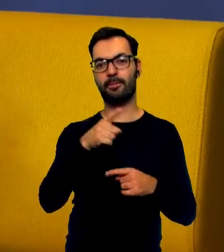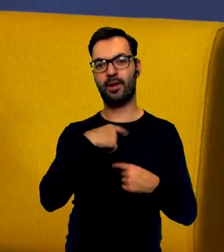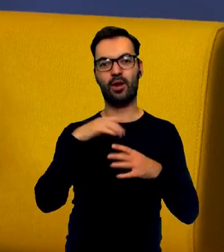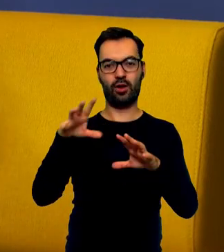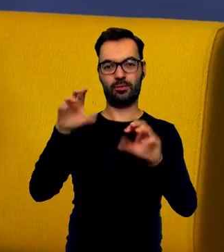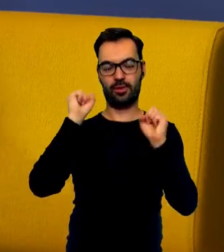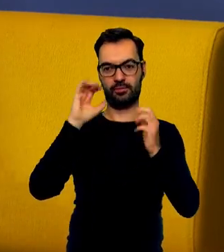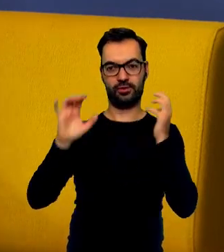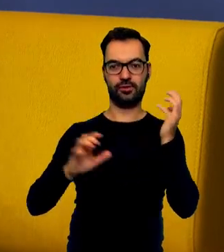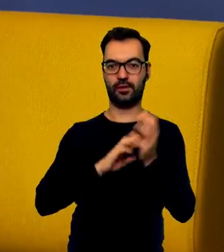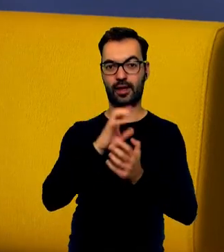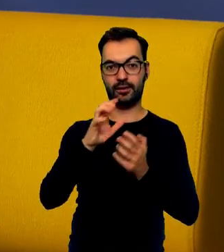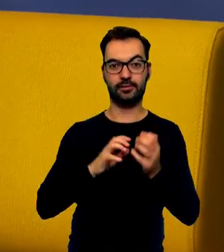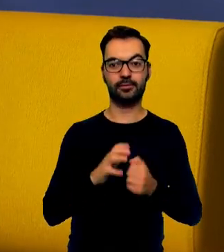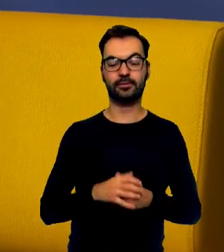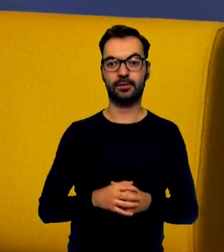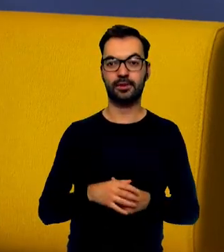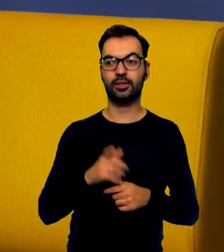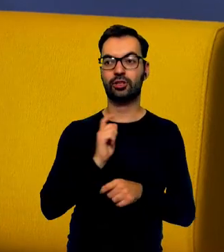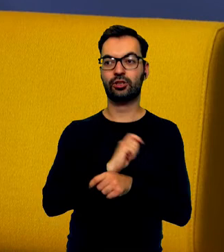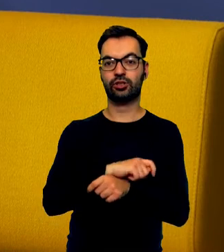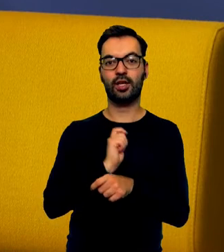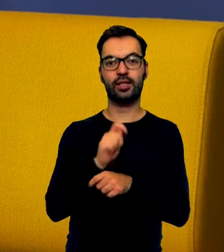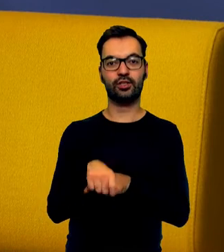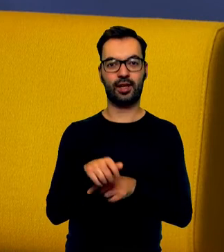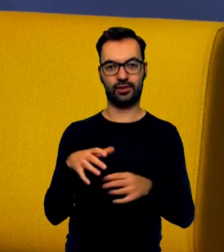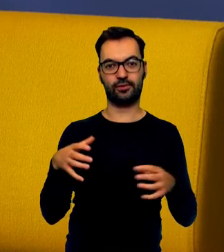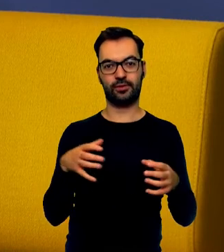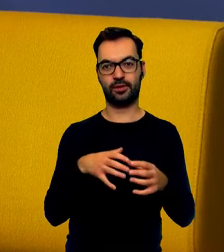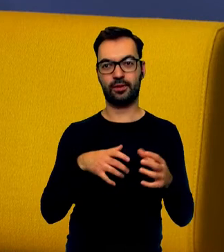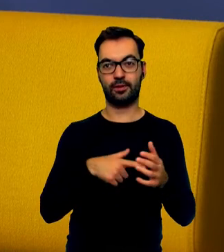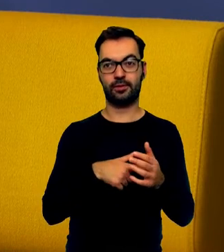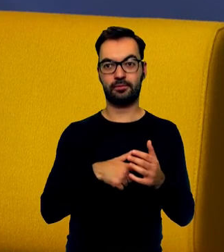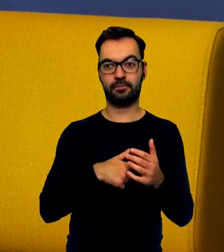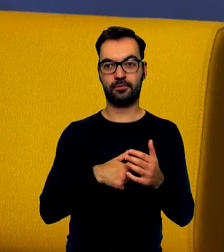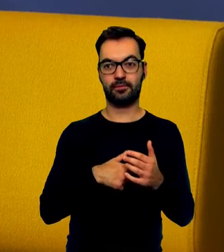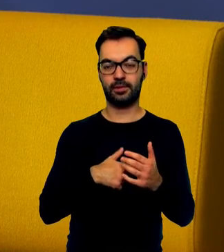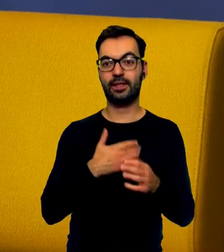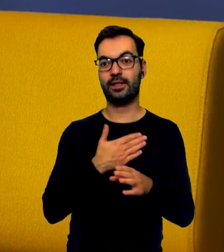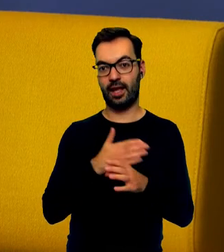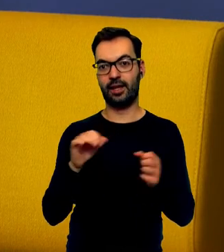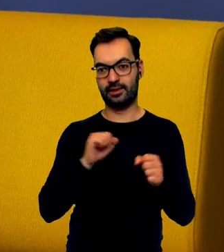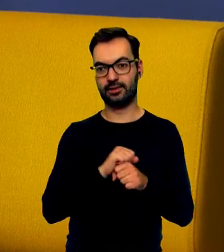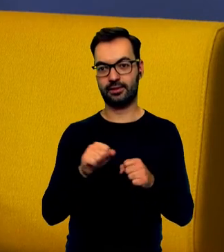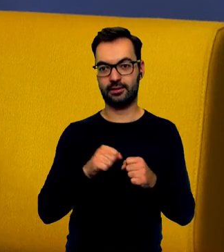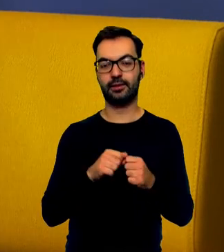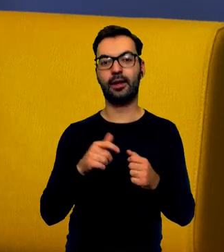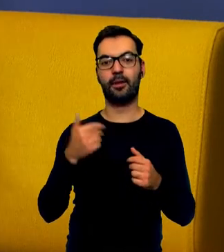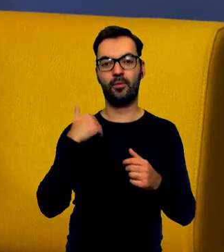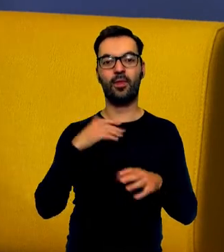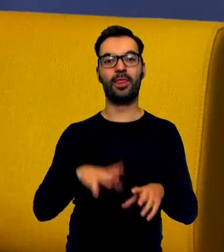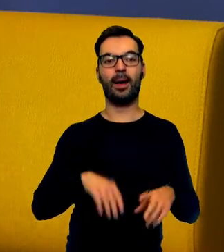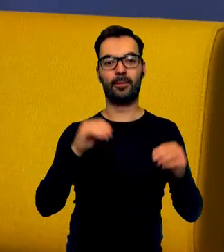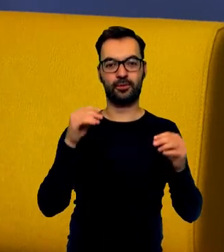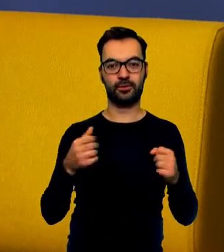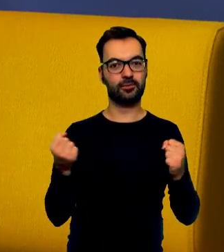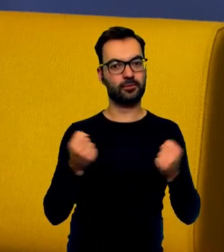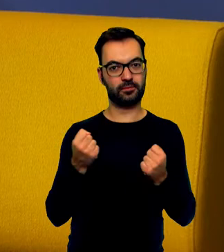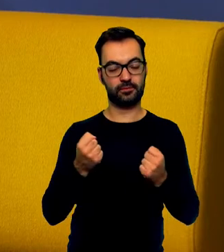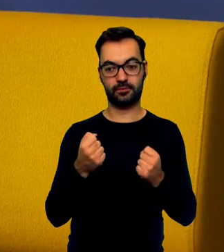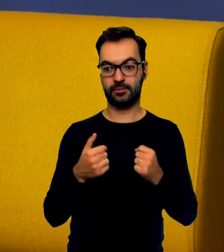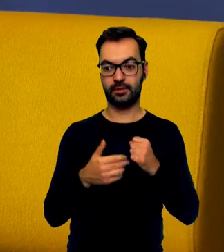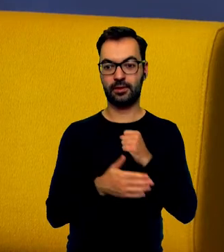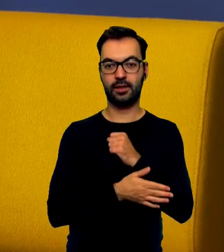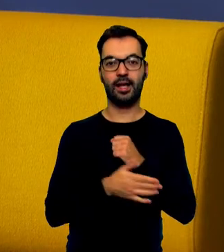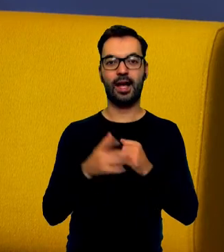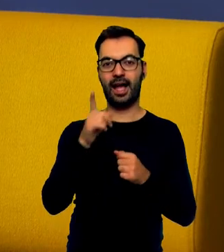rzeczywistości, świata i tak dalej. Chrześcijaństwo było u podstaw swoich i jest nadal oczywiście, ale było w takim mocnym